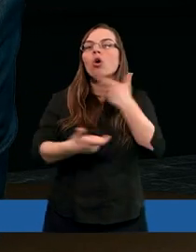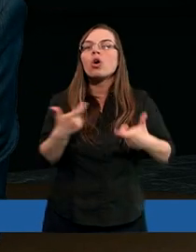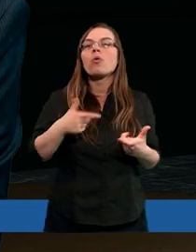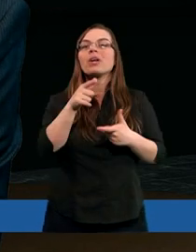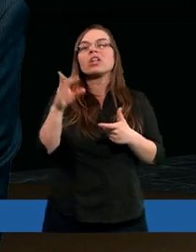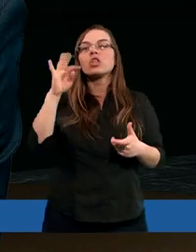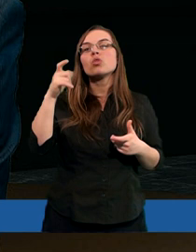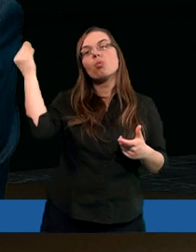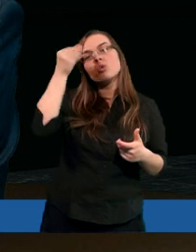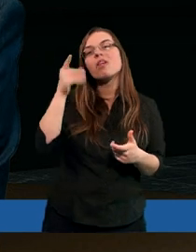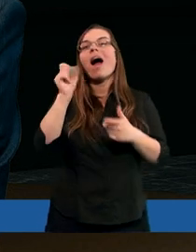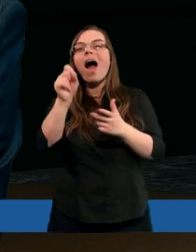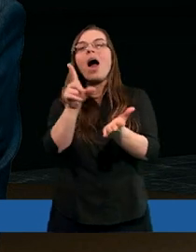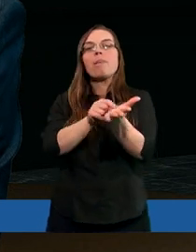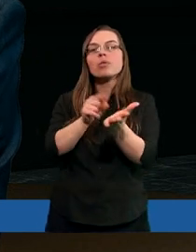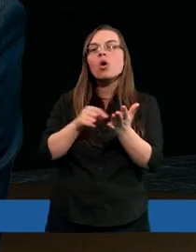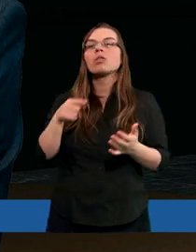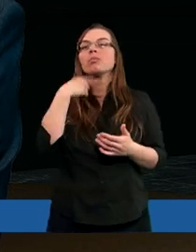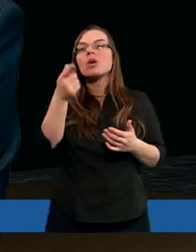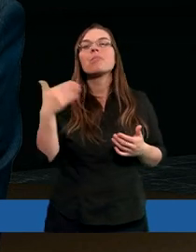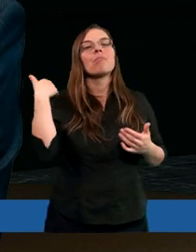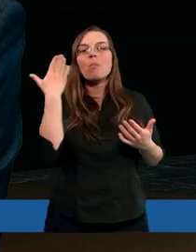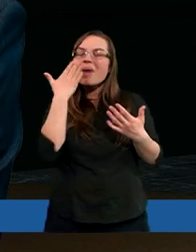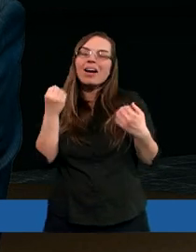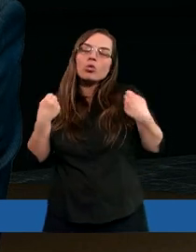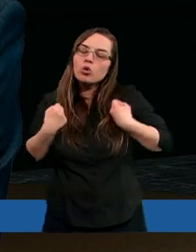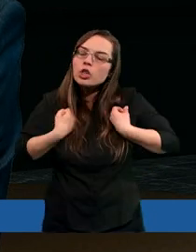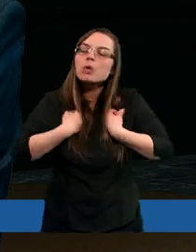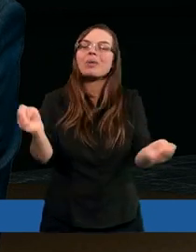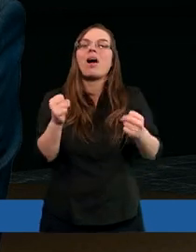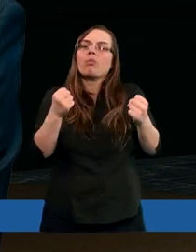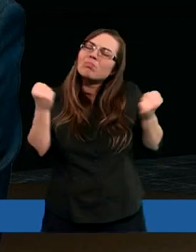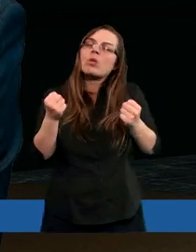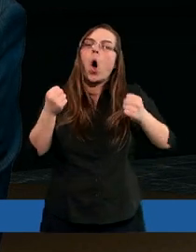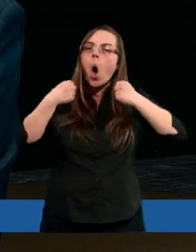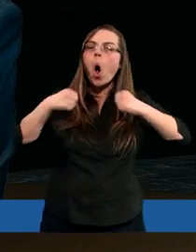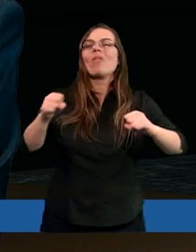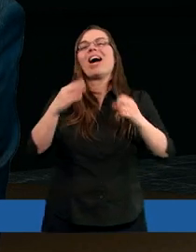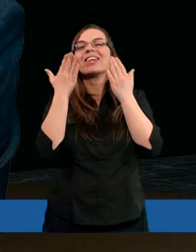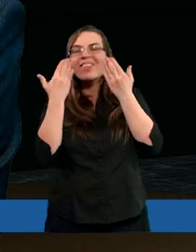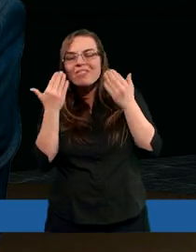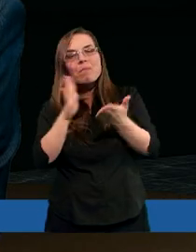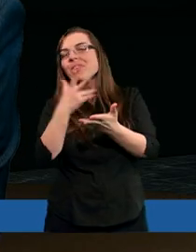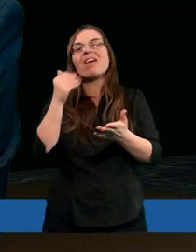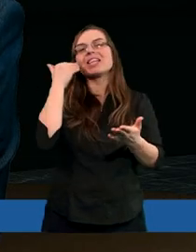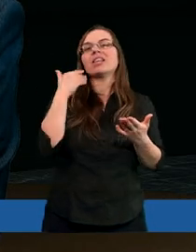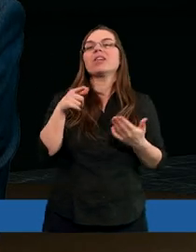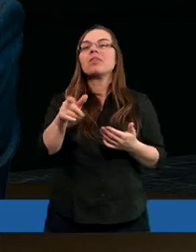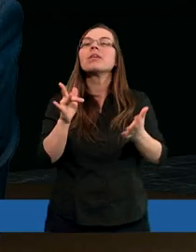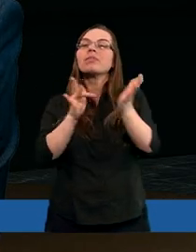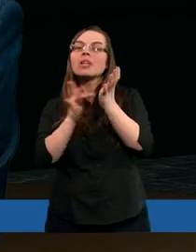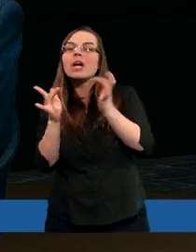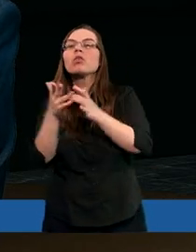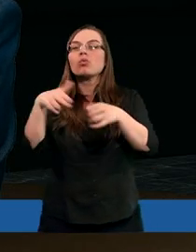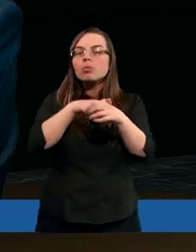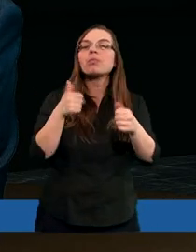wszyscy oczywiście uczniowie, a Piotr, jak mówiliśmy wcześniej, był bardzo śmiały, często właśnie wybuchowy, dlatego też był tym,